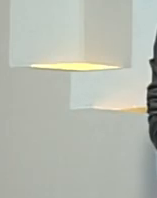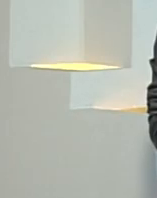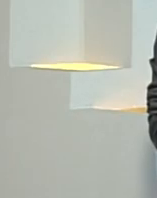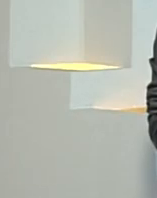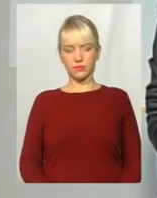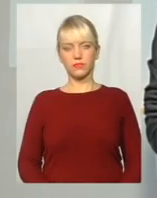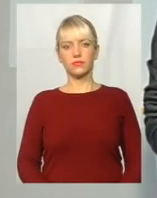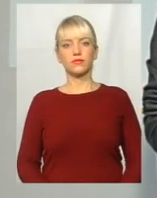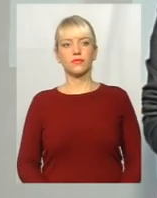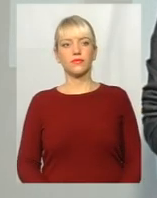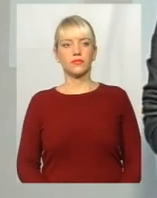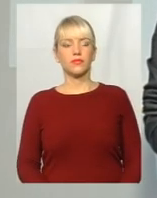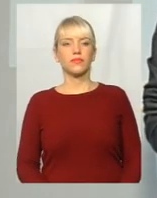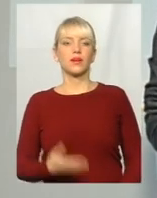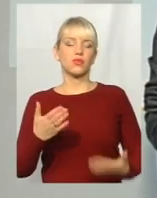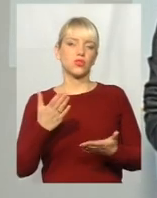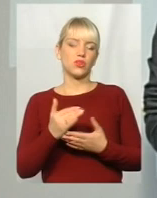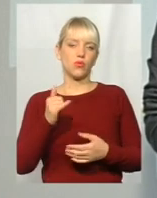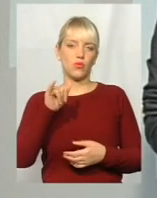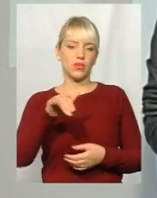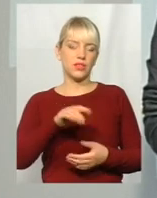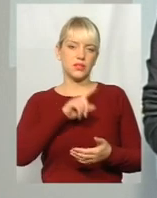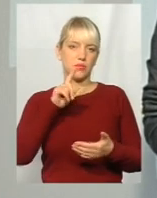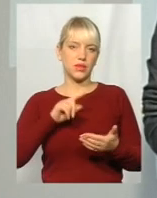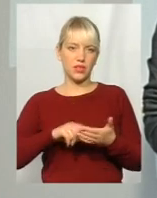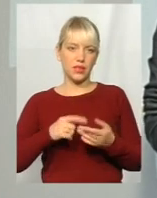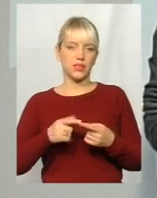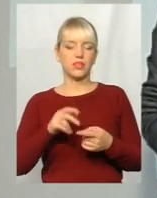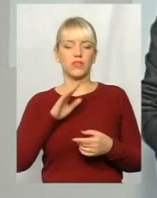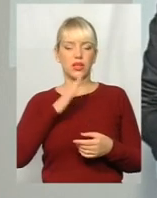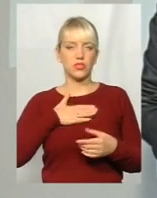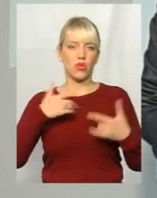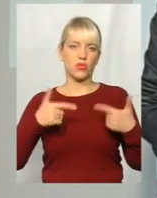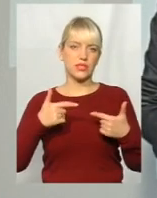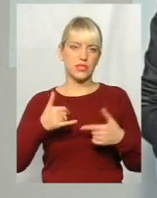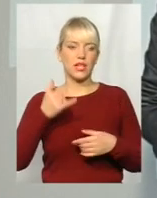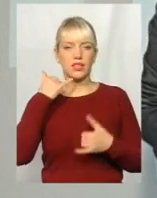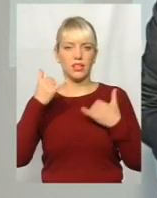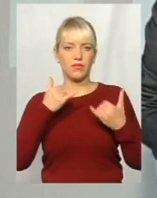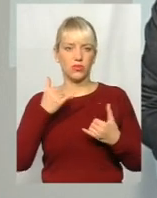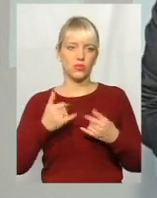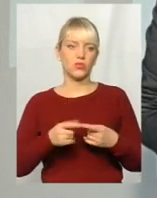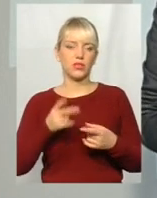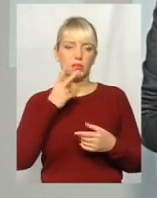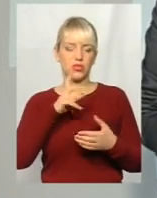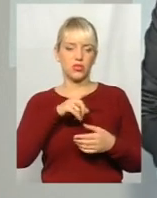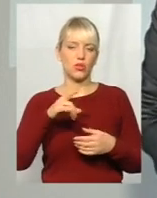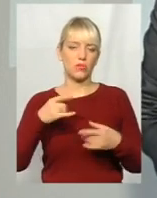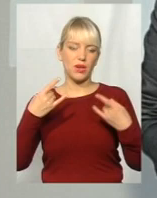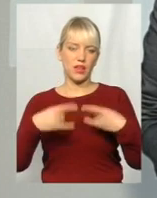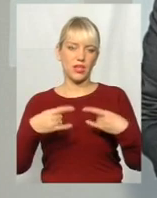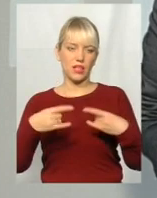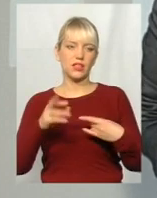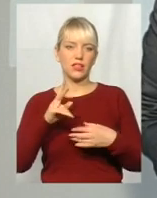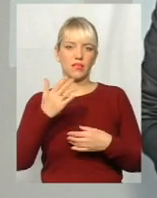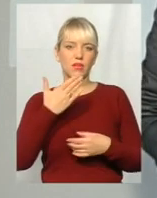Добрі слова. Якщо у вас є питання до наших гостей у студії, то телефонуйте і задавайте. Номери телефонів бачите на своїх екранах. А як